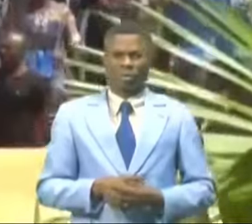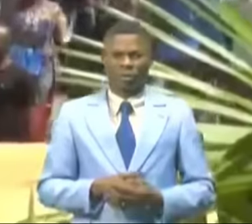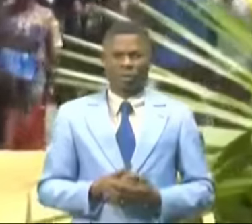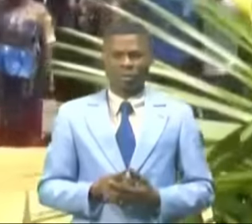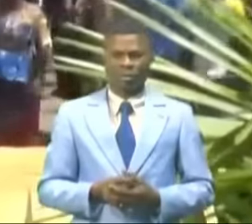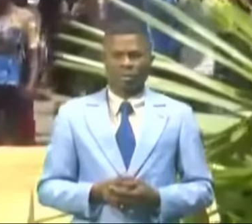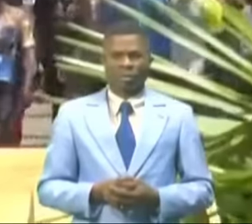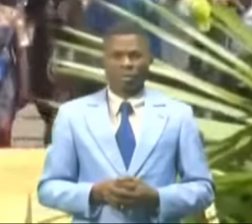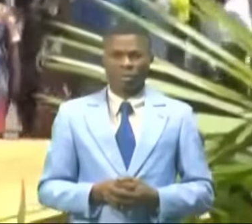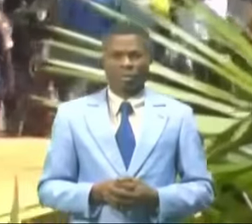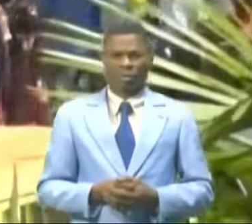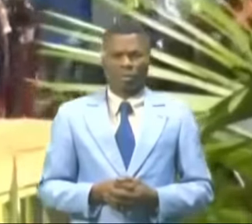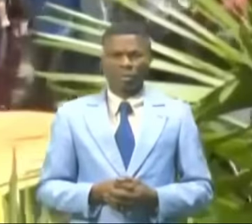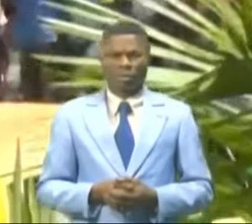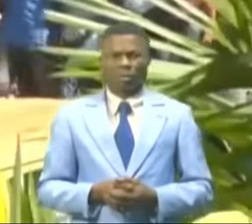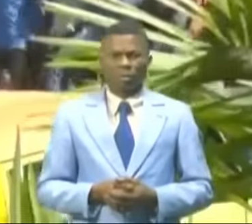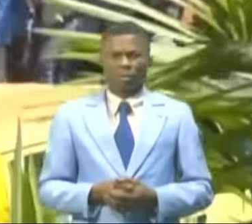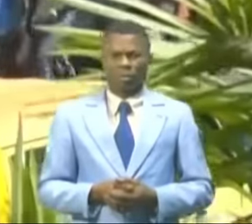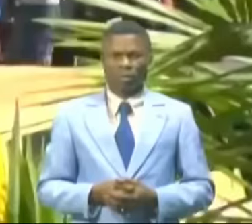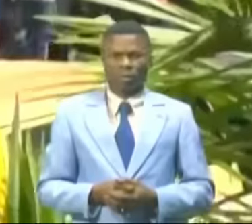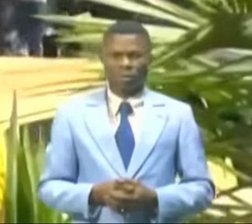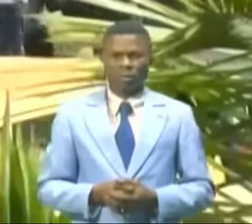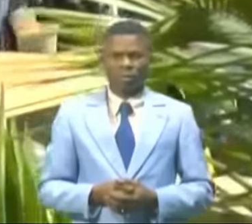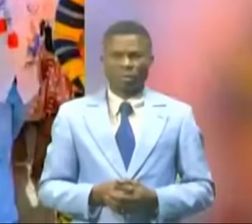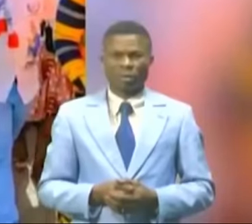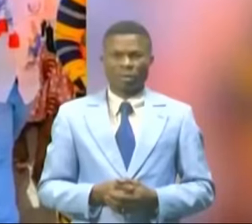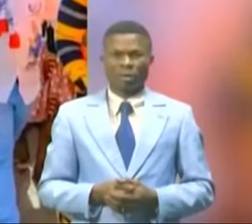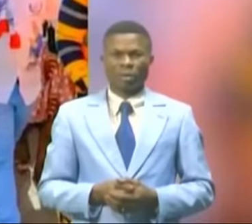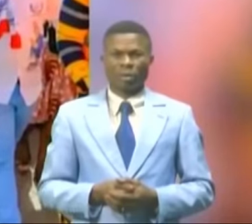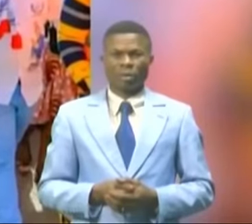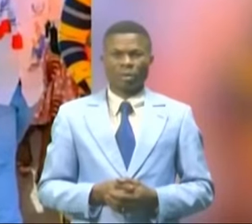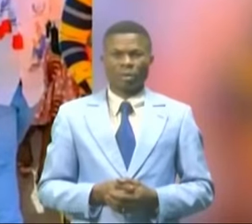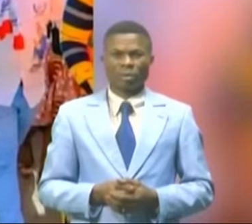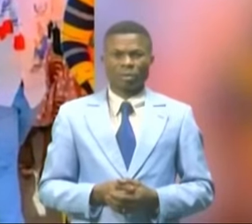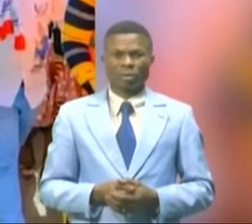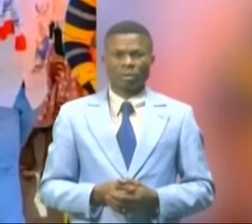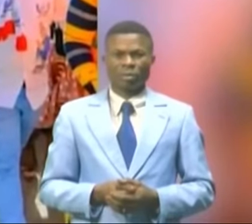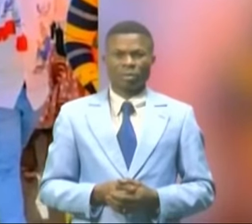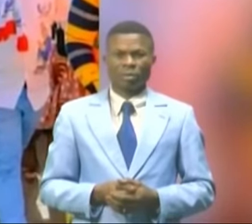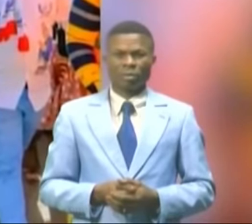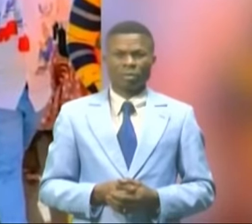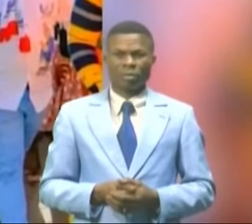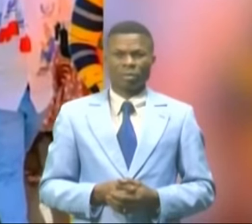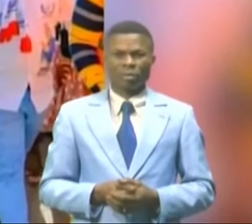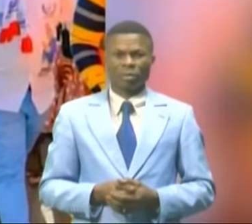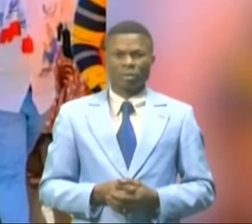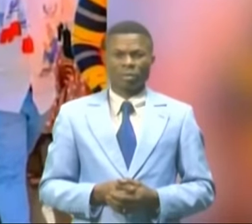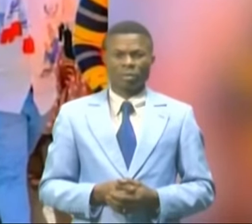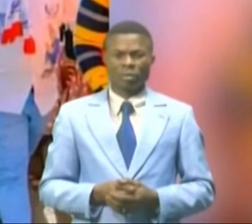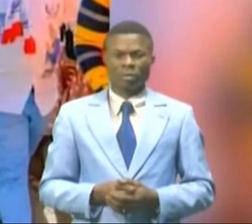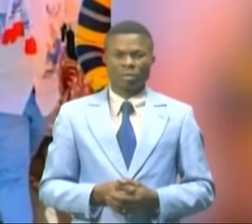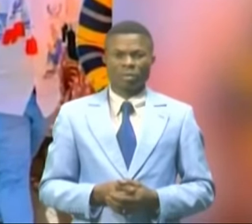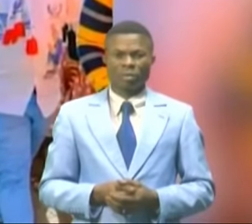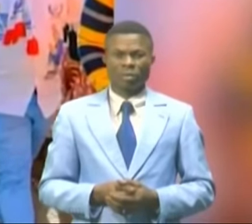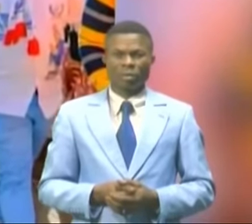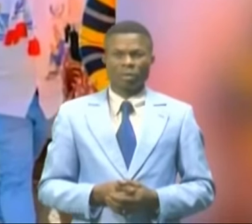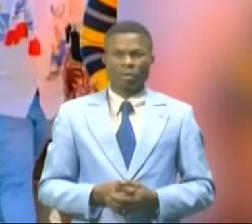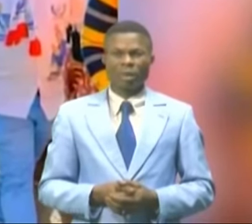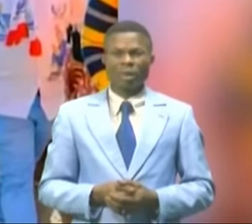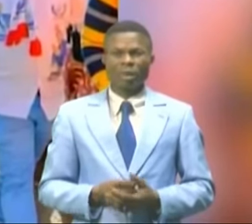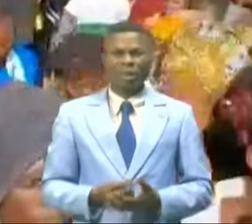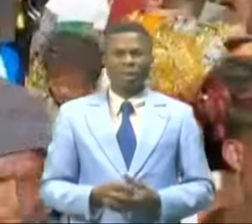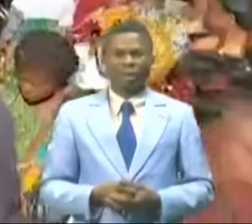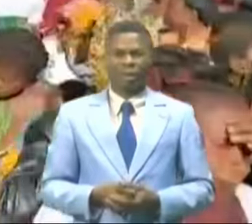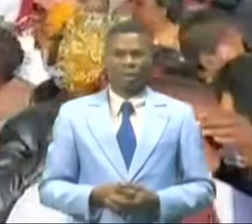sa voix dans toute la ville de Lubumbashi pour appeler à l'éveil patriotique. La vision Fatshi rénovée, à travers cette